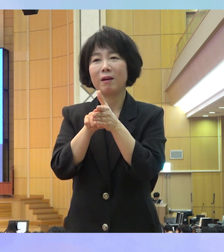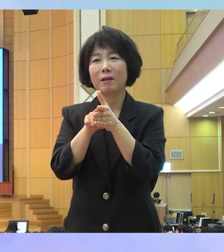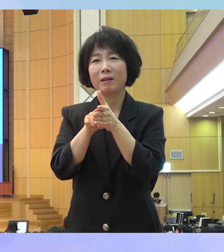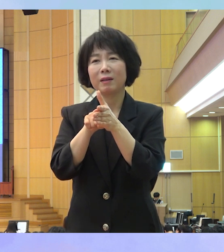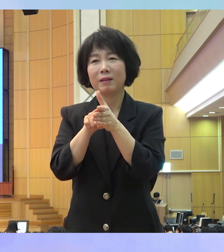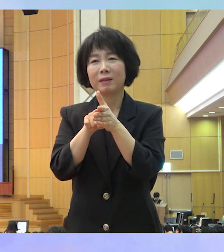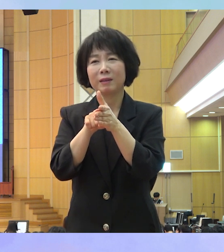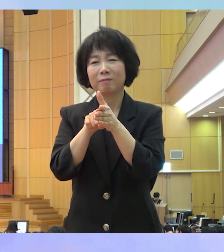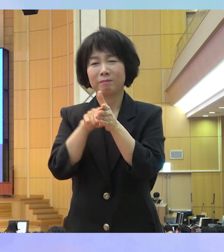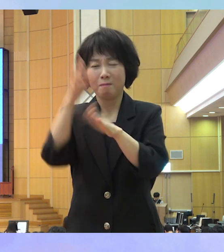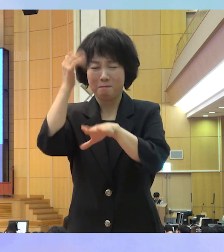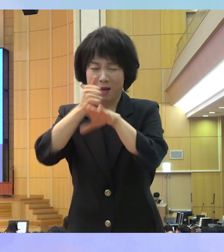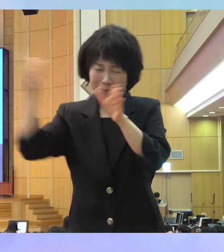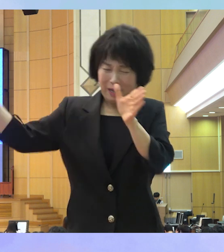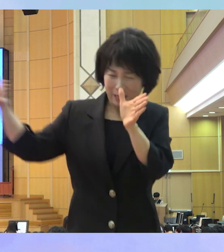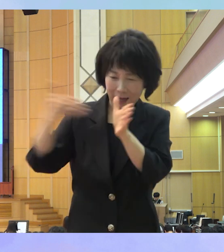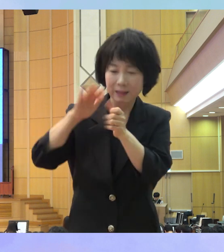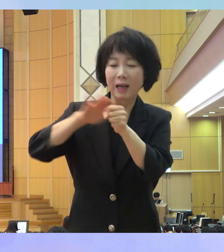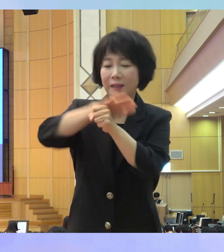끝까지 사랑해 주셔서,